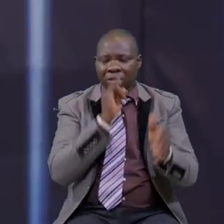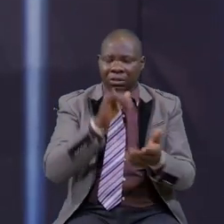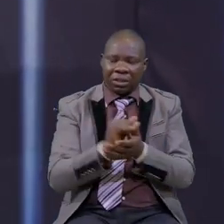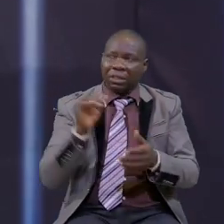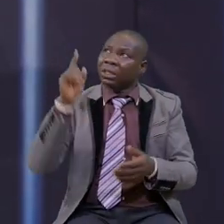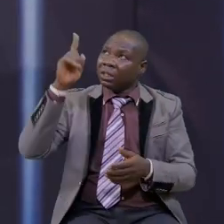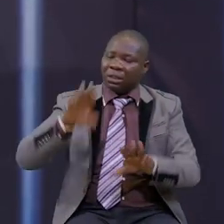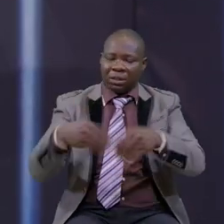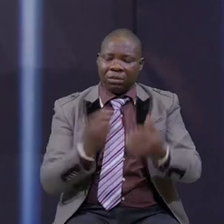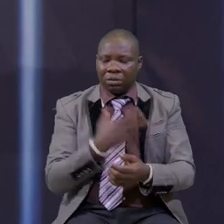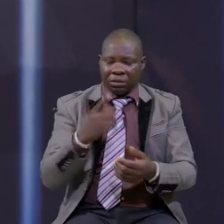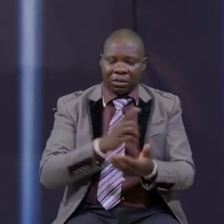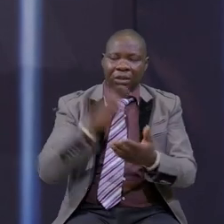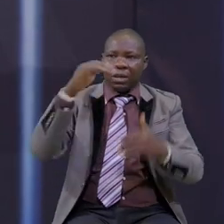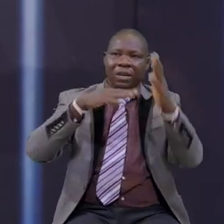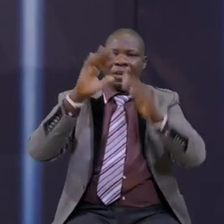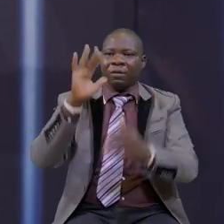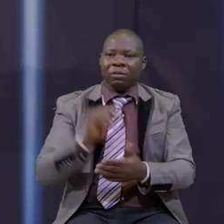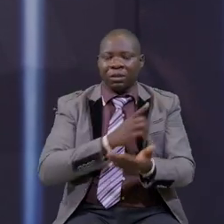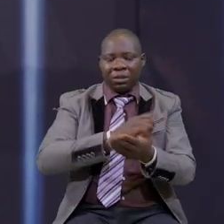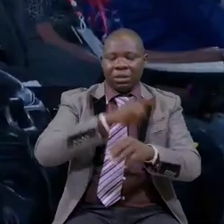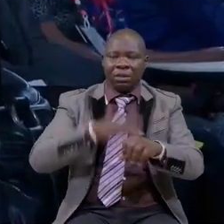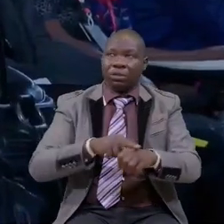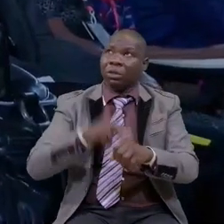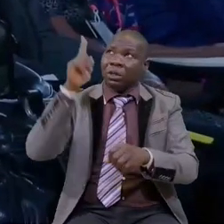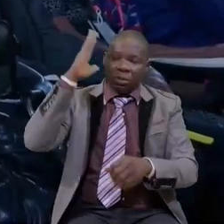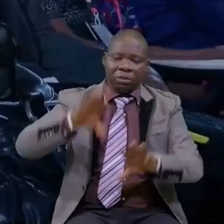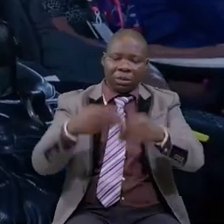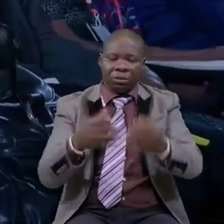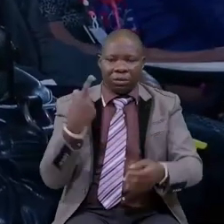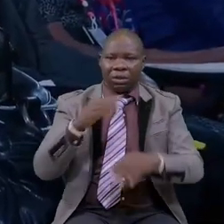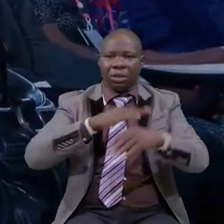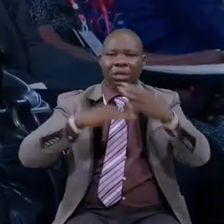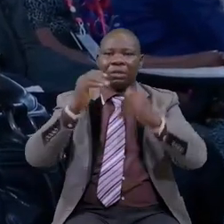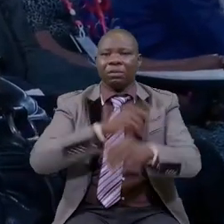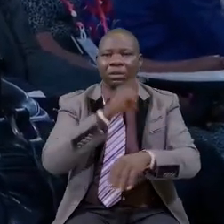nature divine. Il va te donner la nature divine.